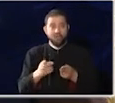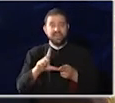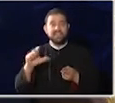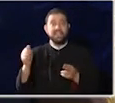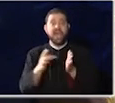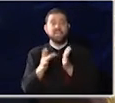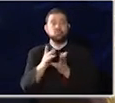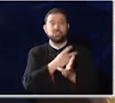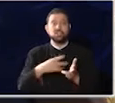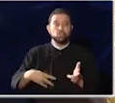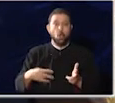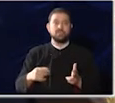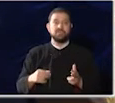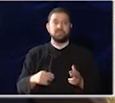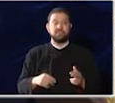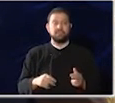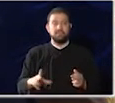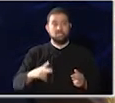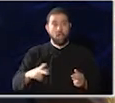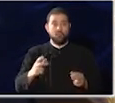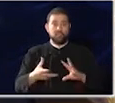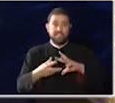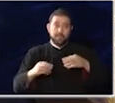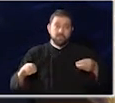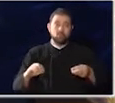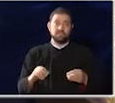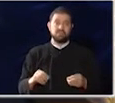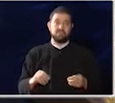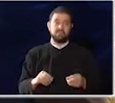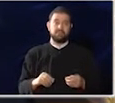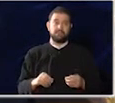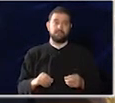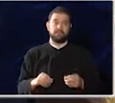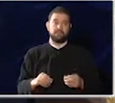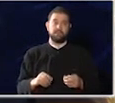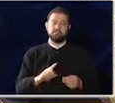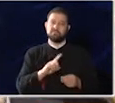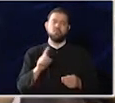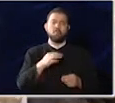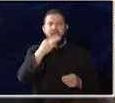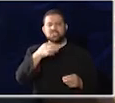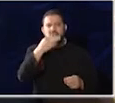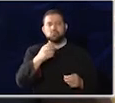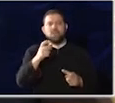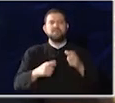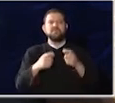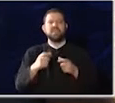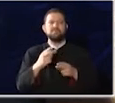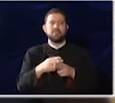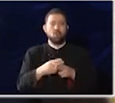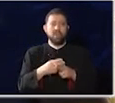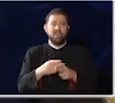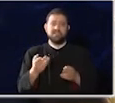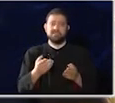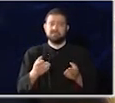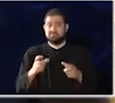Bolnavii au venit către Mântuitorul nostru Iisus Hristos și au fost vindecați. Deci, și ca să nu mai vorbim doar despre bolnavi,